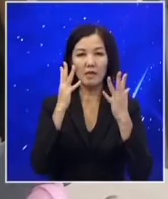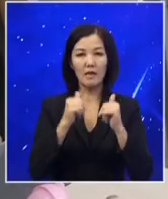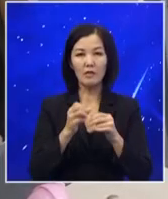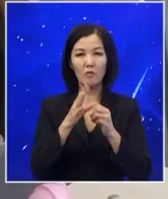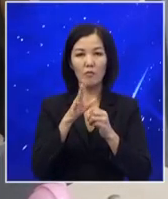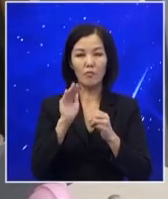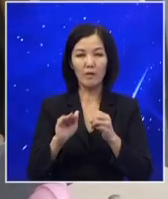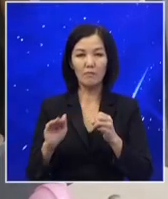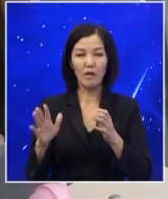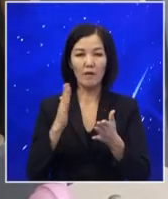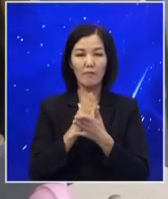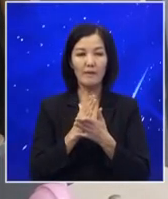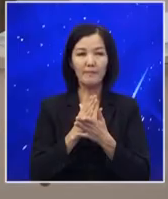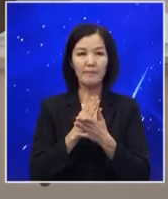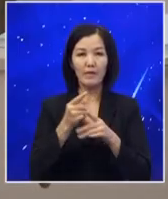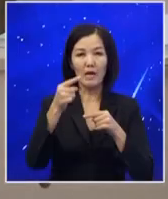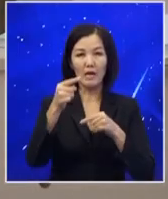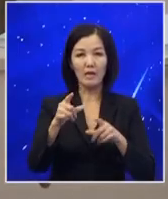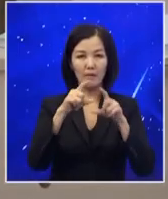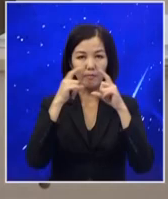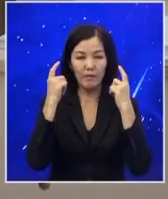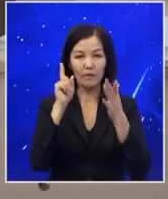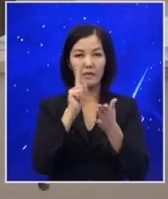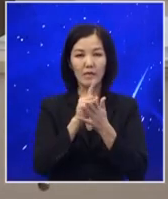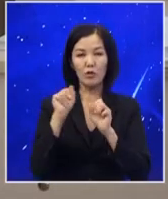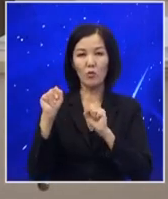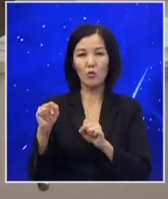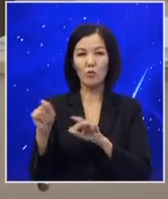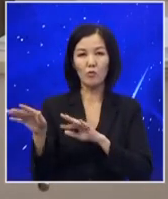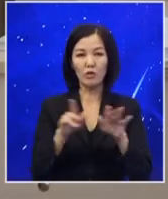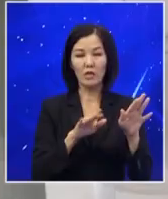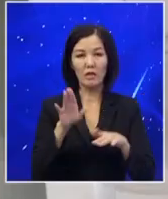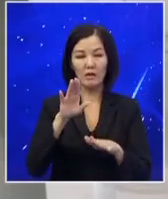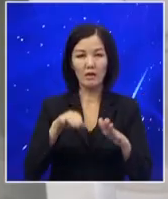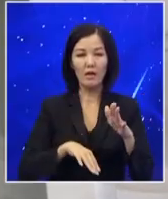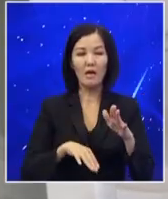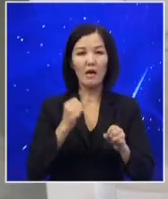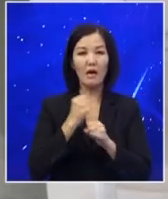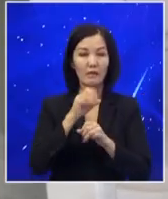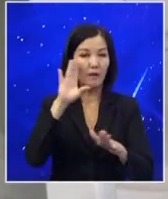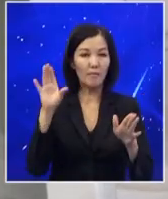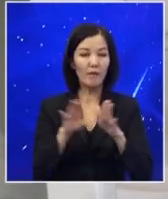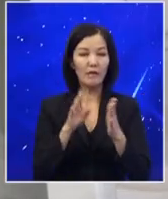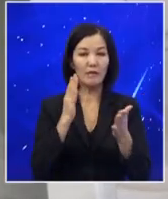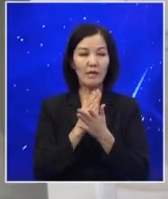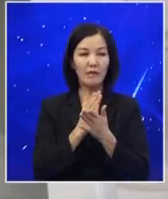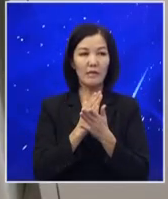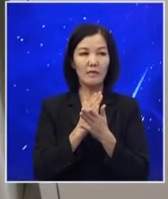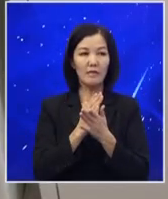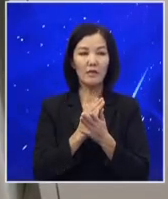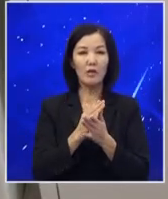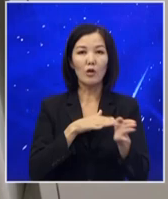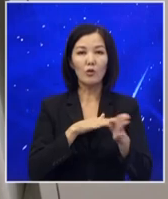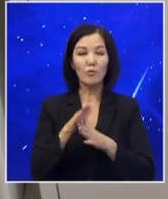15. Оқушылар аралық сақтап, бетперде тағып, сақтық шараларын ұстанып отырады. Індет тізгінделді, десе де